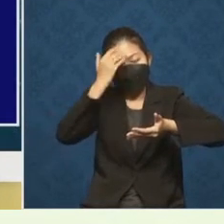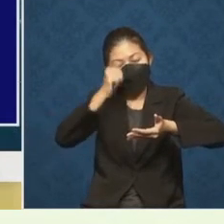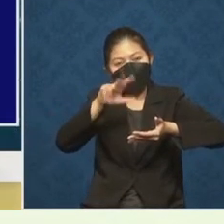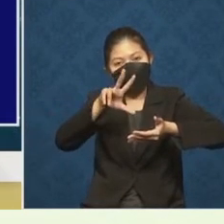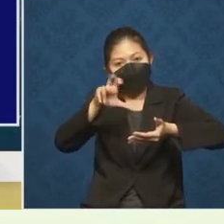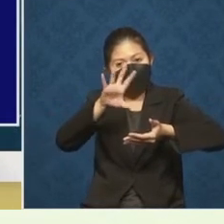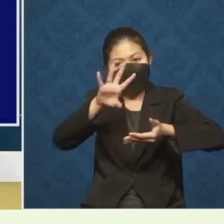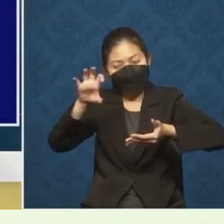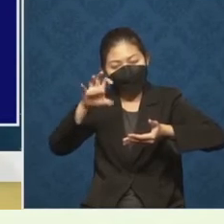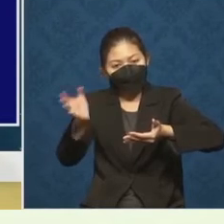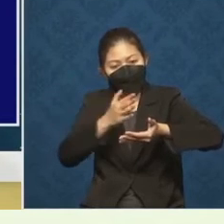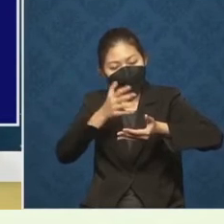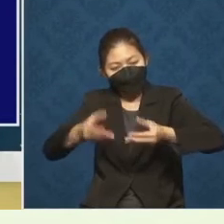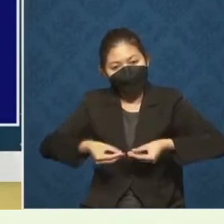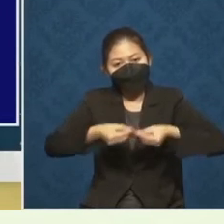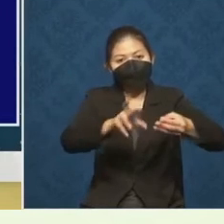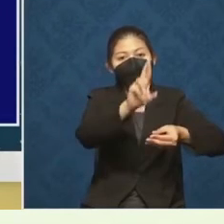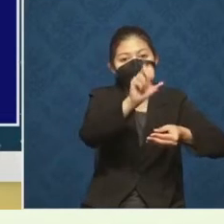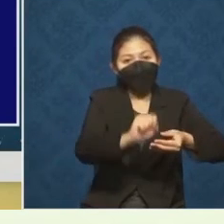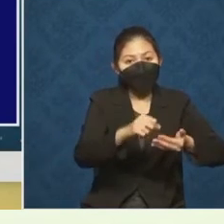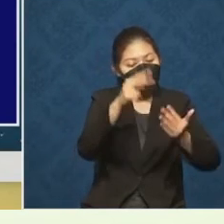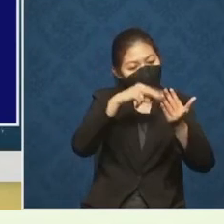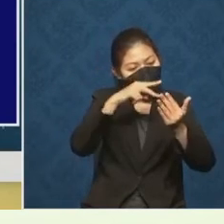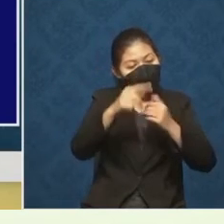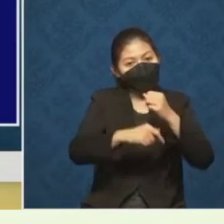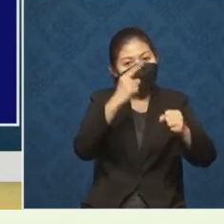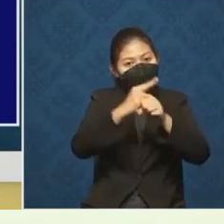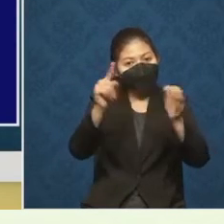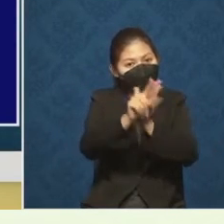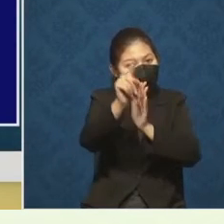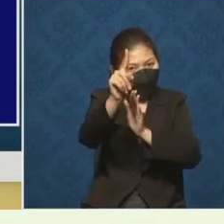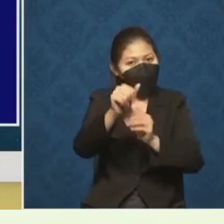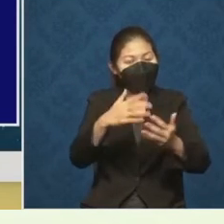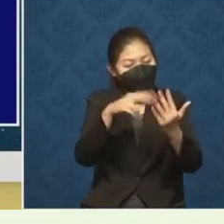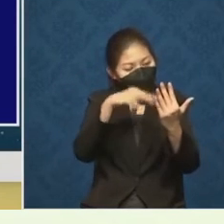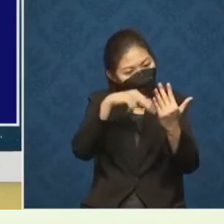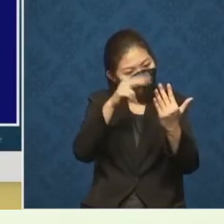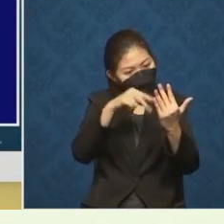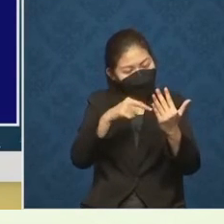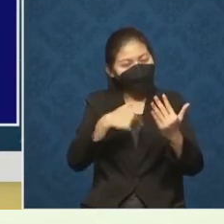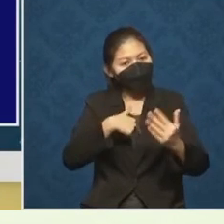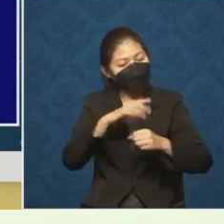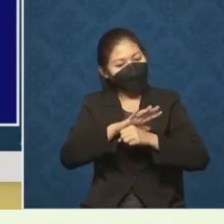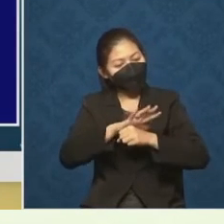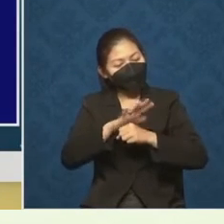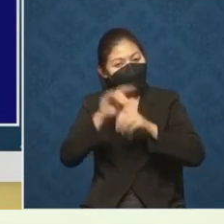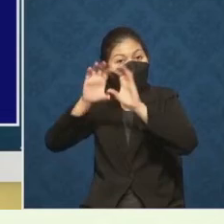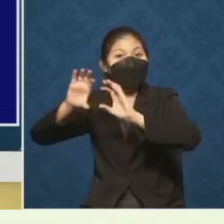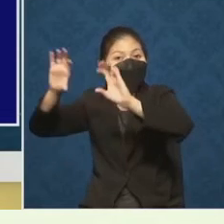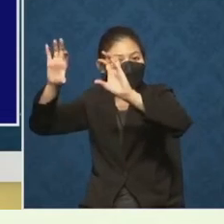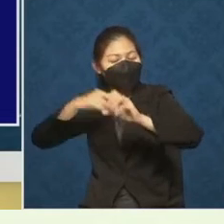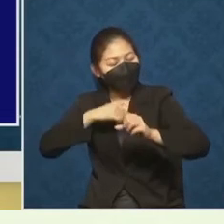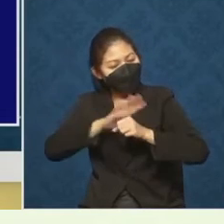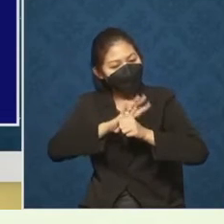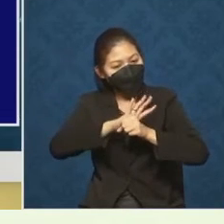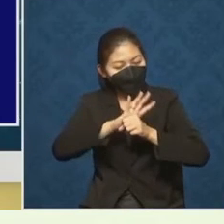ละครั้งนะครับนะเป็นที่พึงพอใจของรัฐบาลแล้วอย่างนี้นะครับท่